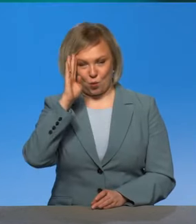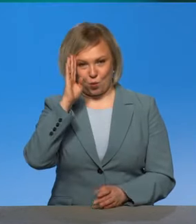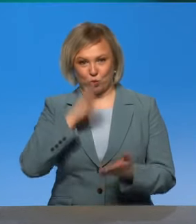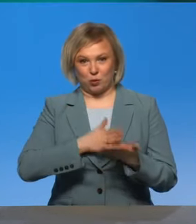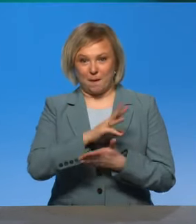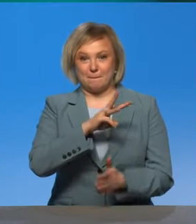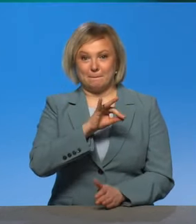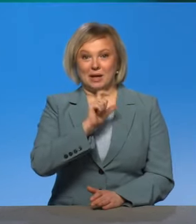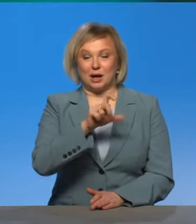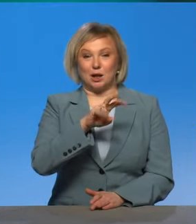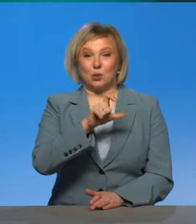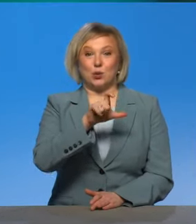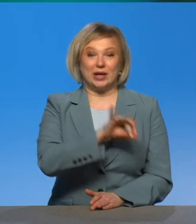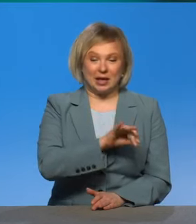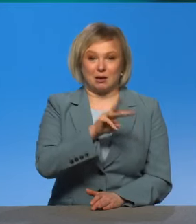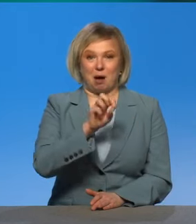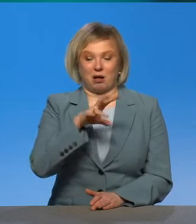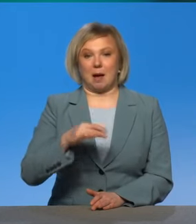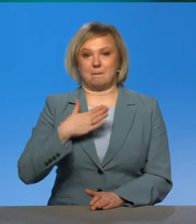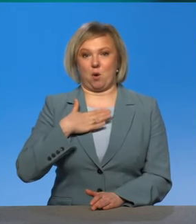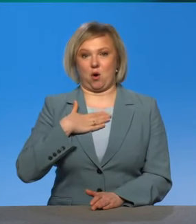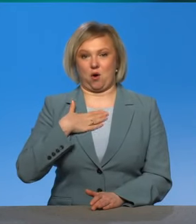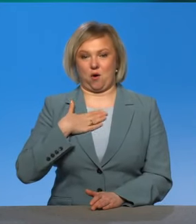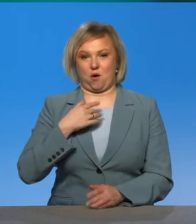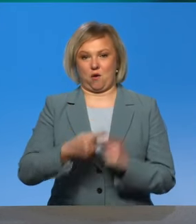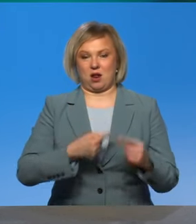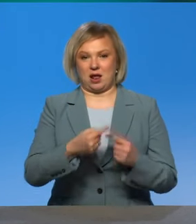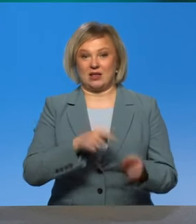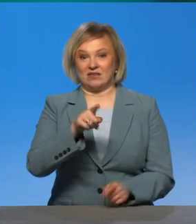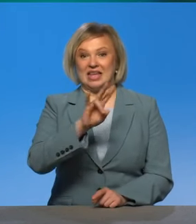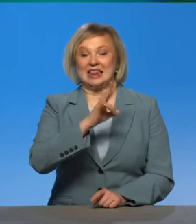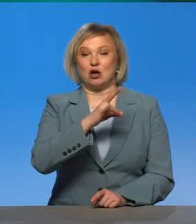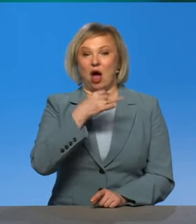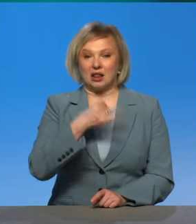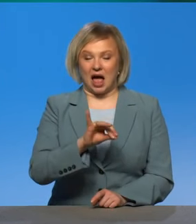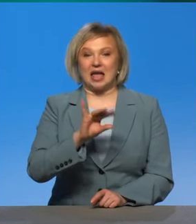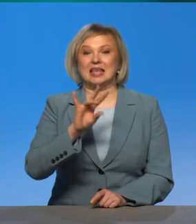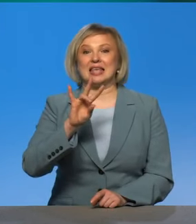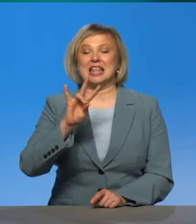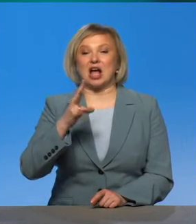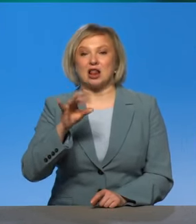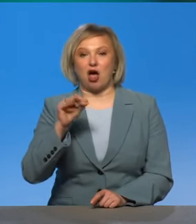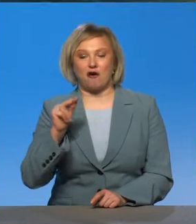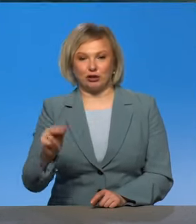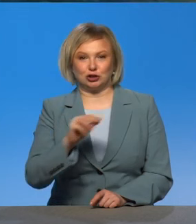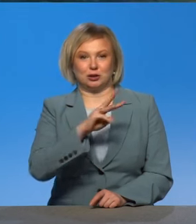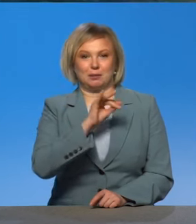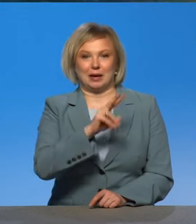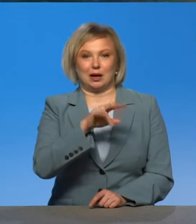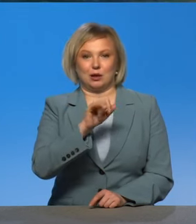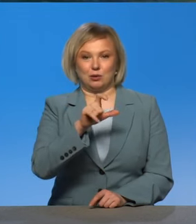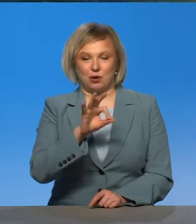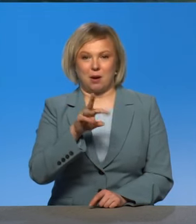и Миклухо-Маклай, да, они идут по моей линии. Вы Николай Николаевич Миклухо-Маклай. Именно абсолютно так.